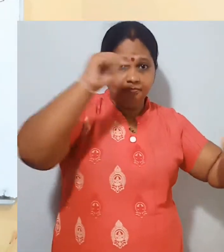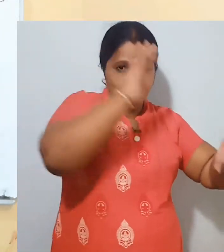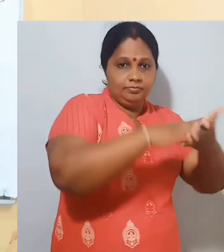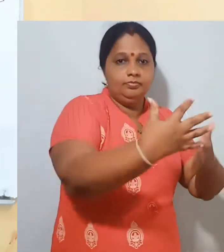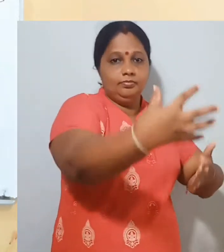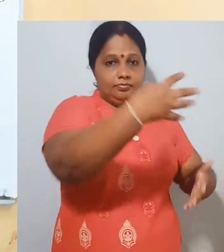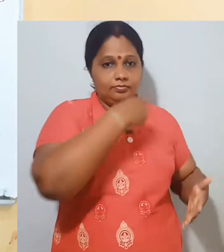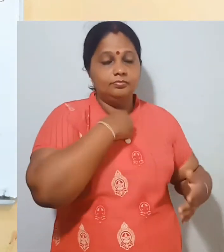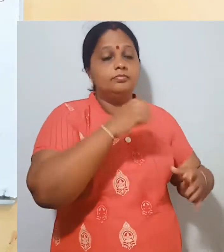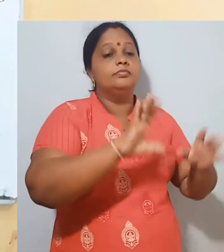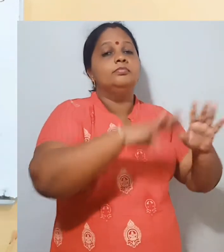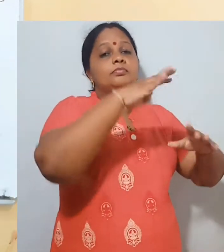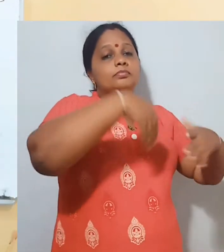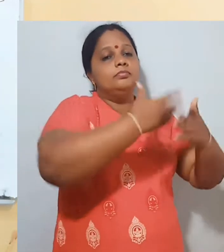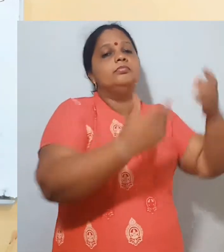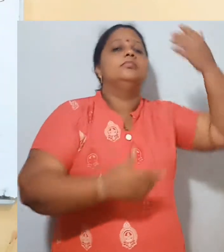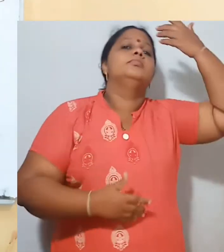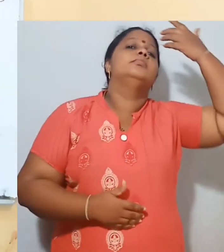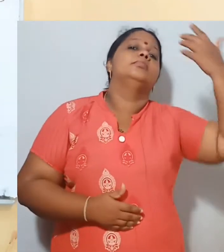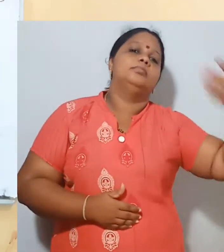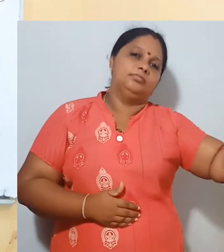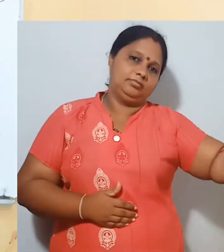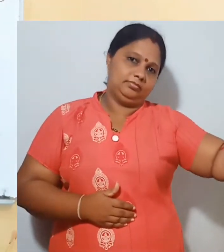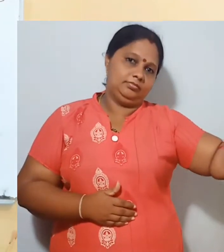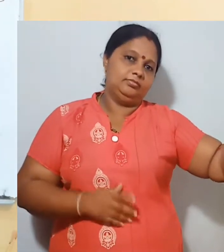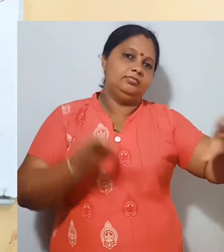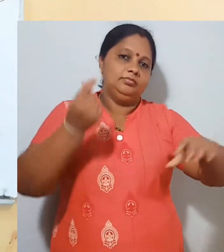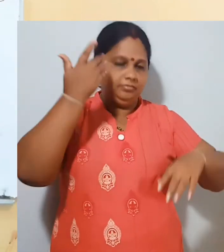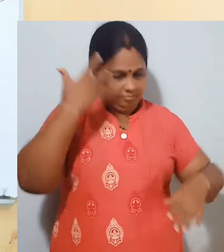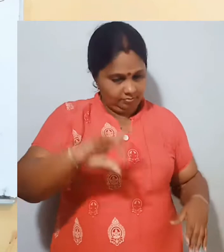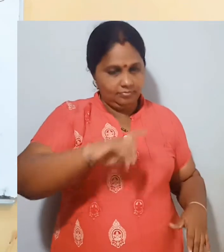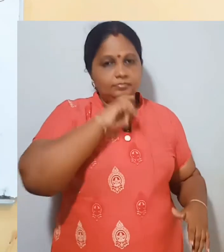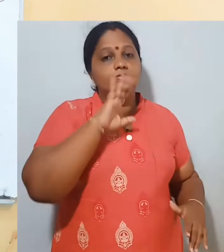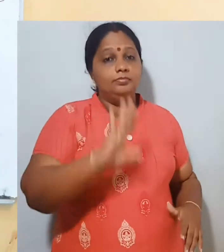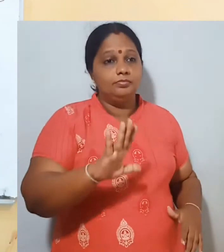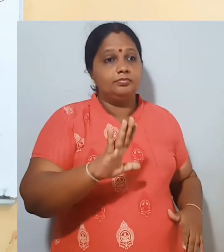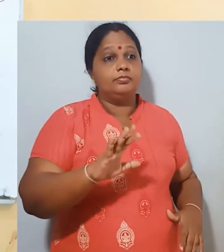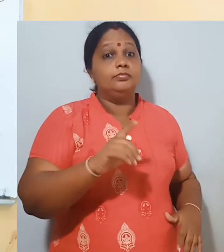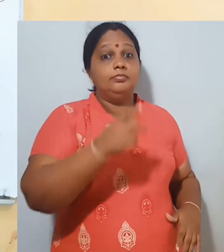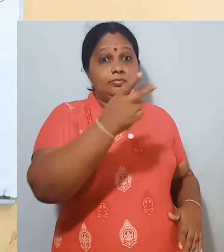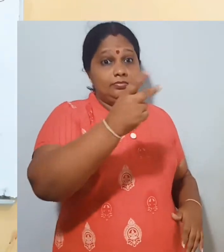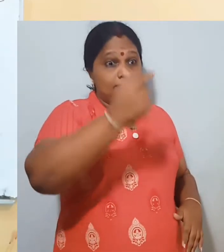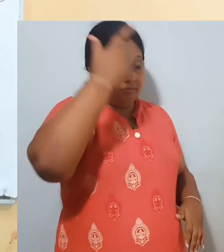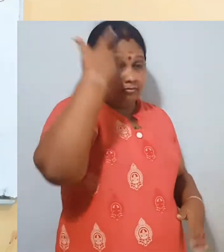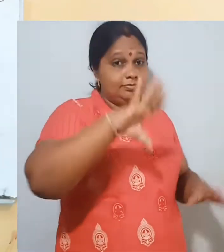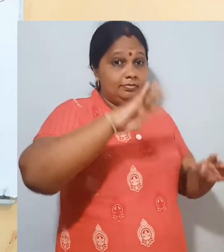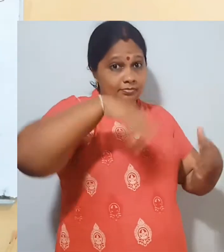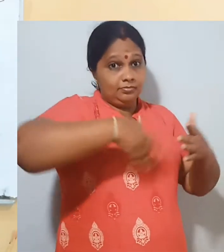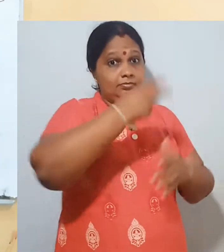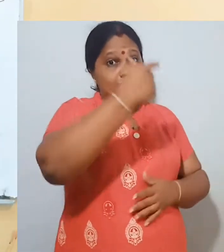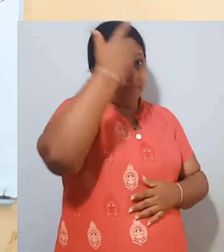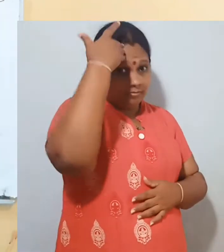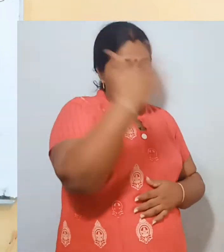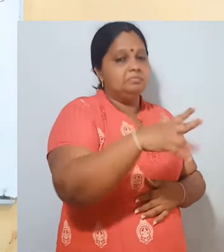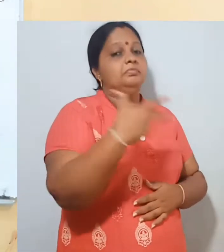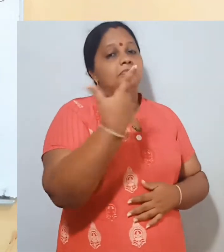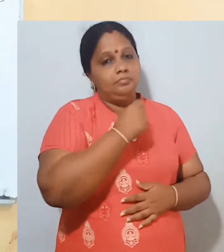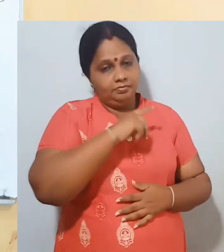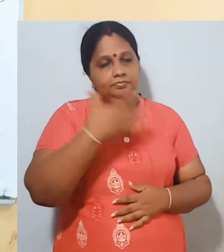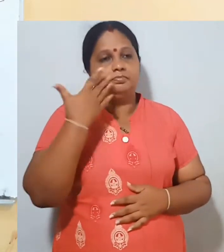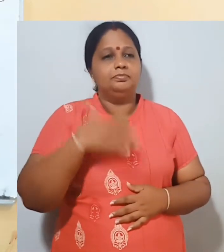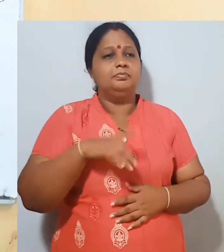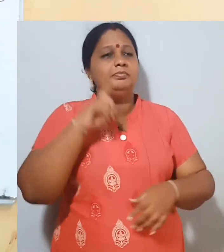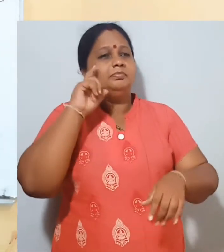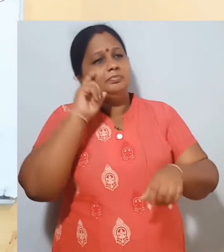14 நாளைக்கு நாயை பாருங்க. 14 நாளைக்குள்ள அது நாய் செத்து தண்டா இன்ஜெக்ஷன் போடணும் சொல்லுவோம் சில சந்தர்ப்பங்கள்ல. ஆனா சில